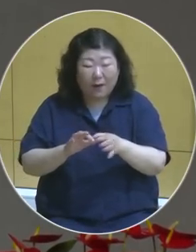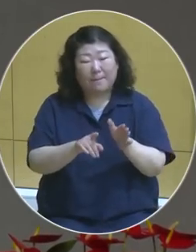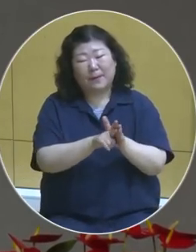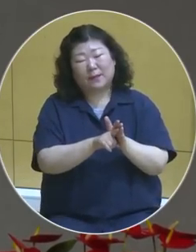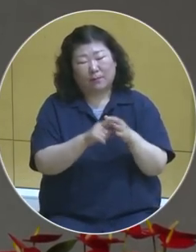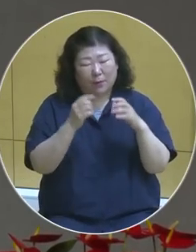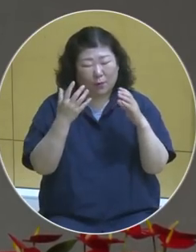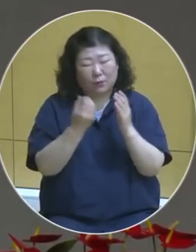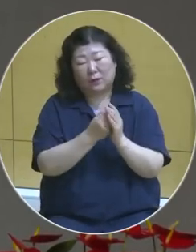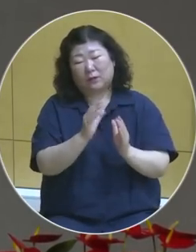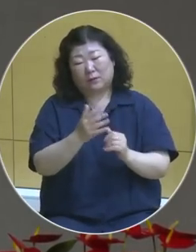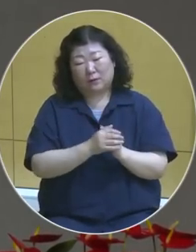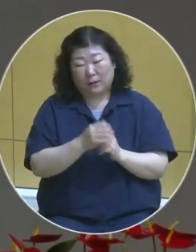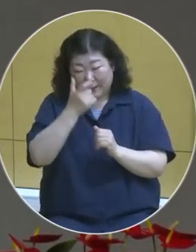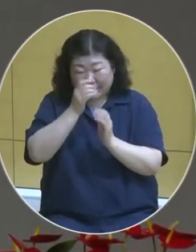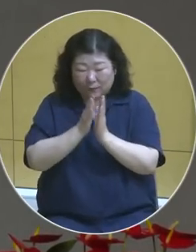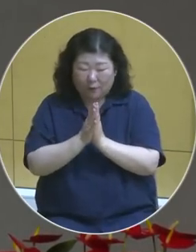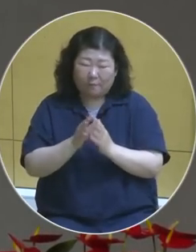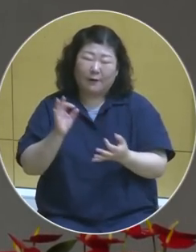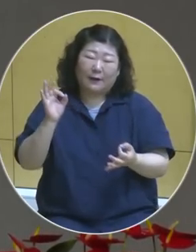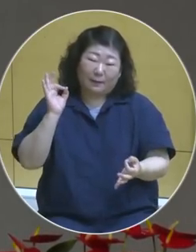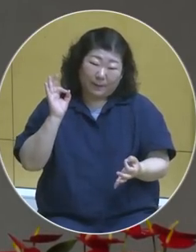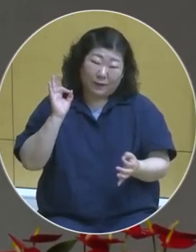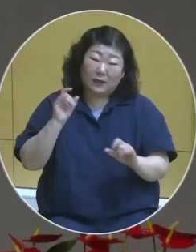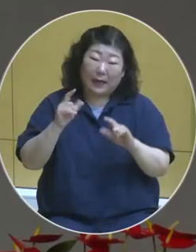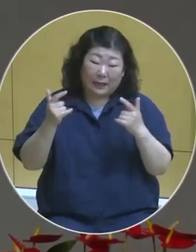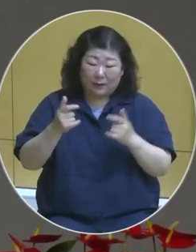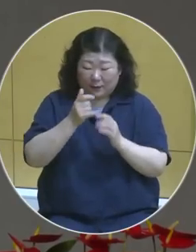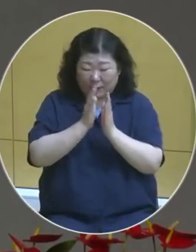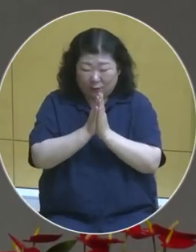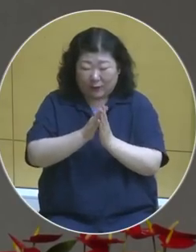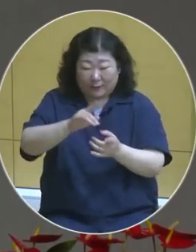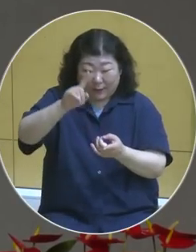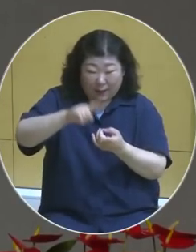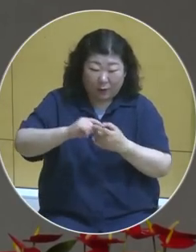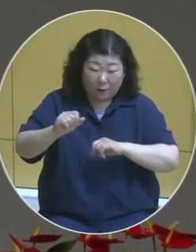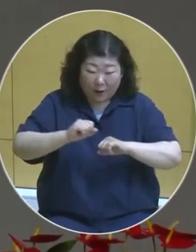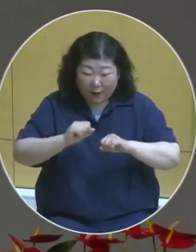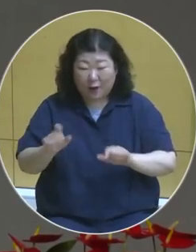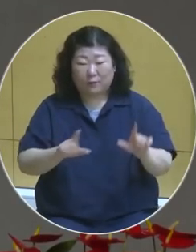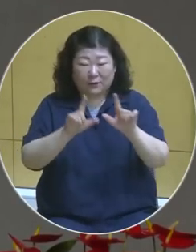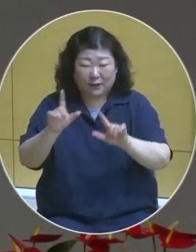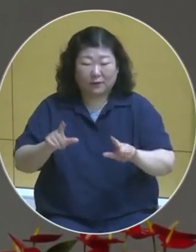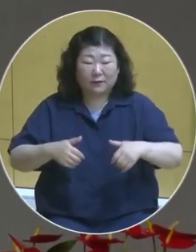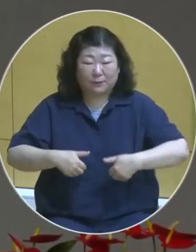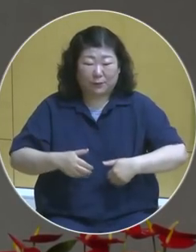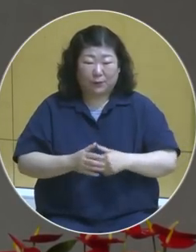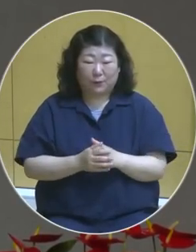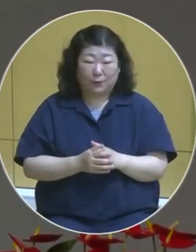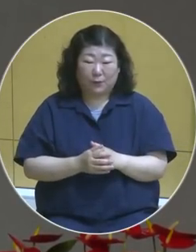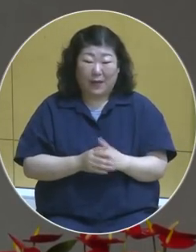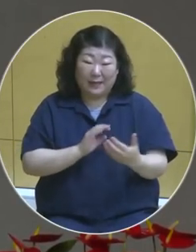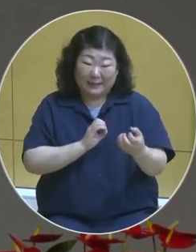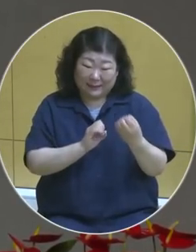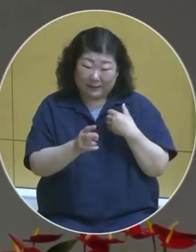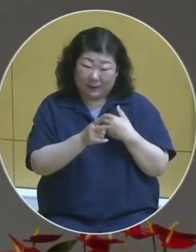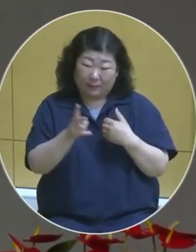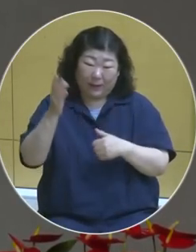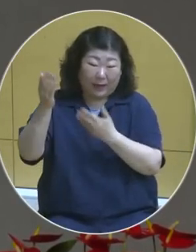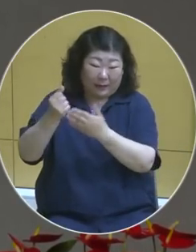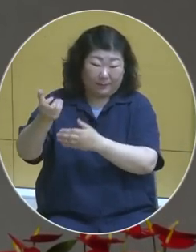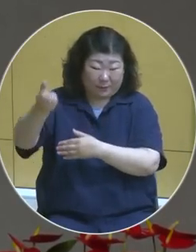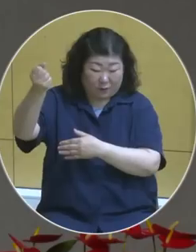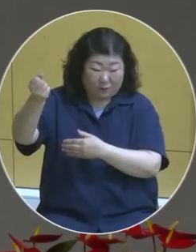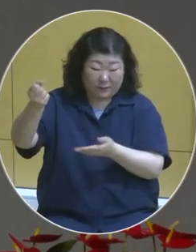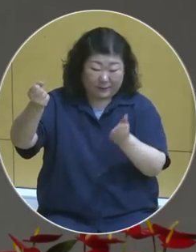가만히 있는 것이 아니라 기도한 대로 결단하고 사는 것이 필요한 것입니다. 기도응답은 전적으로 하나님께 달려있지만